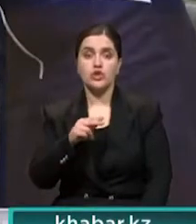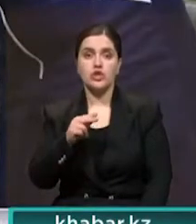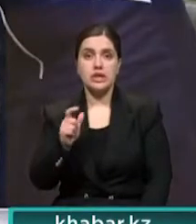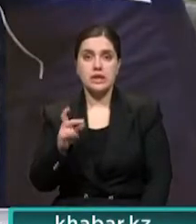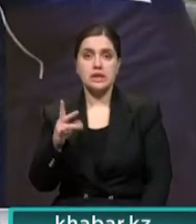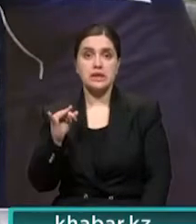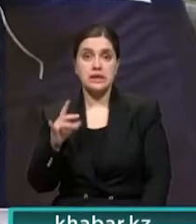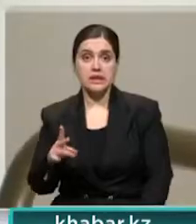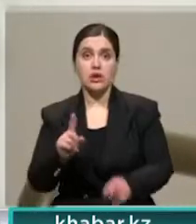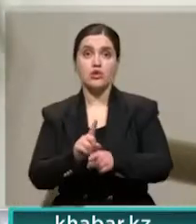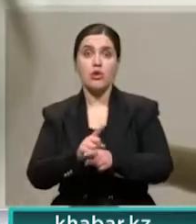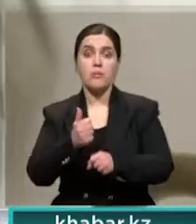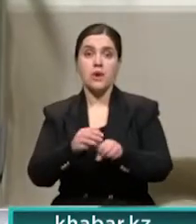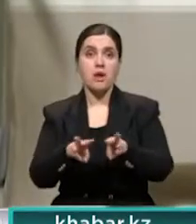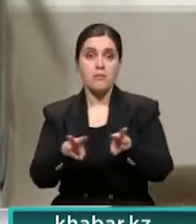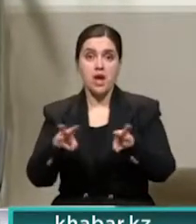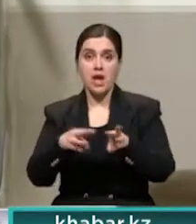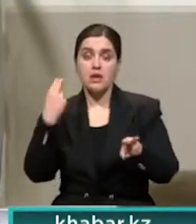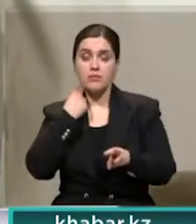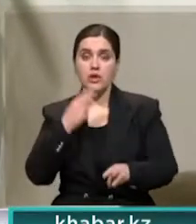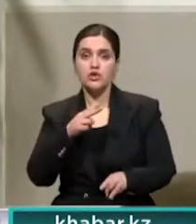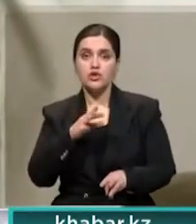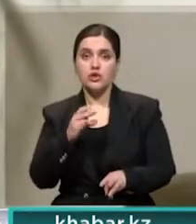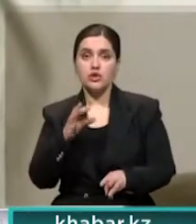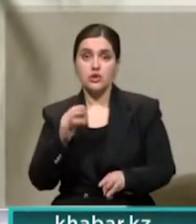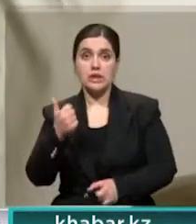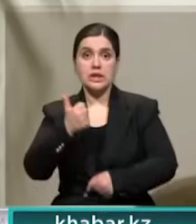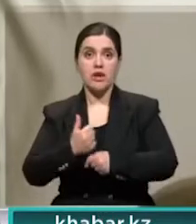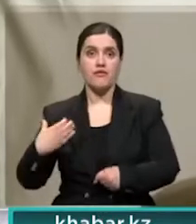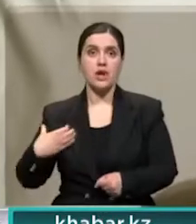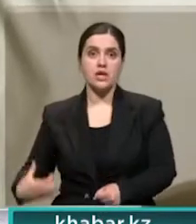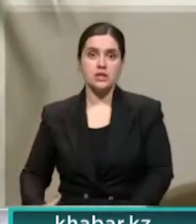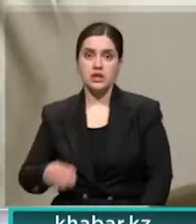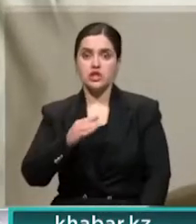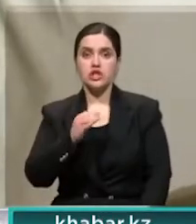премьер-министр Великобритании Борис Джонсон и глава правительства Франции Жан Кастекс.